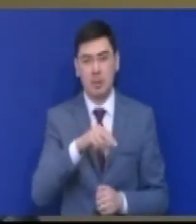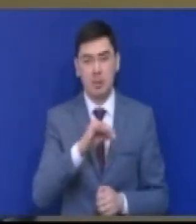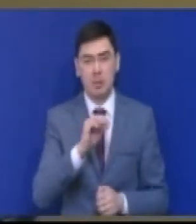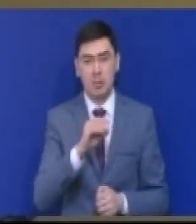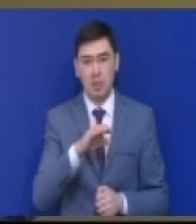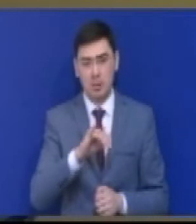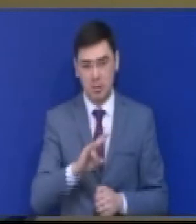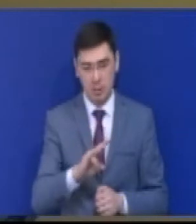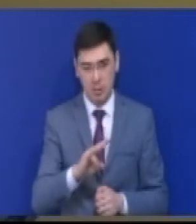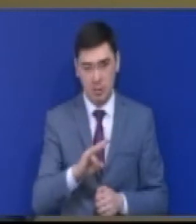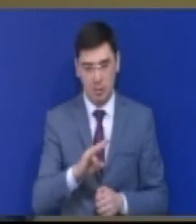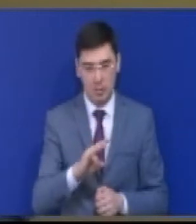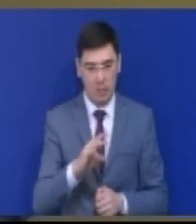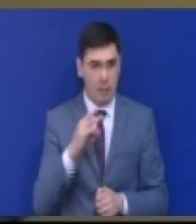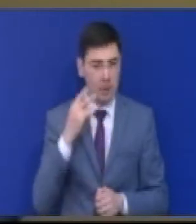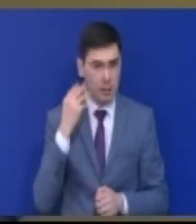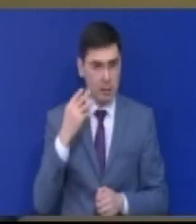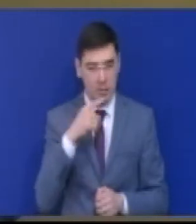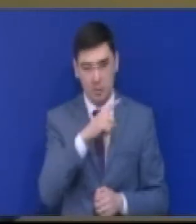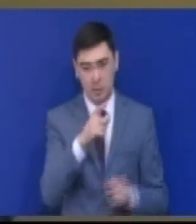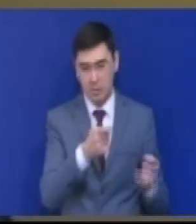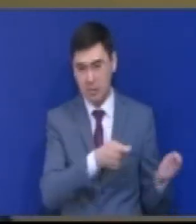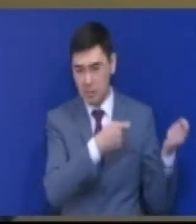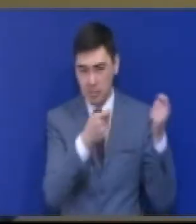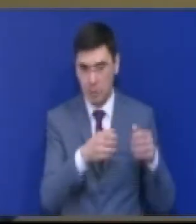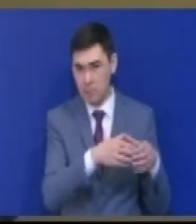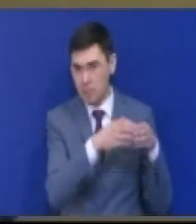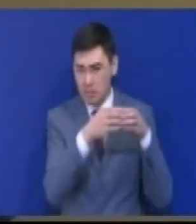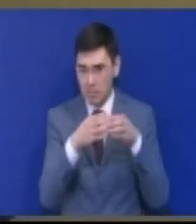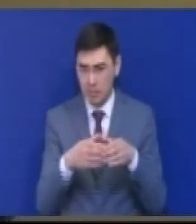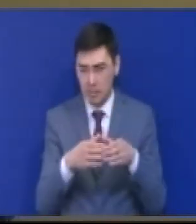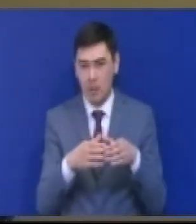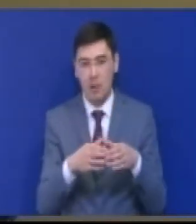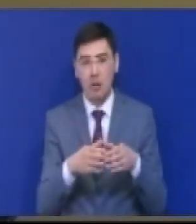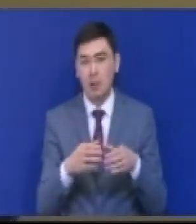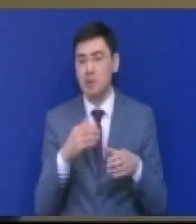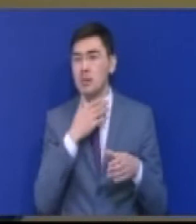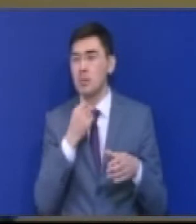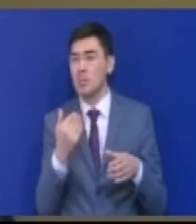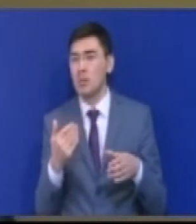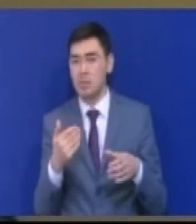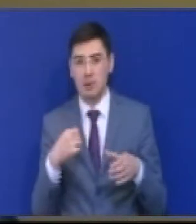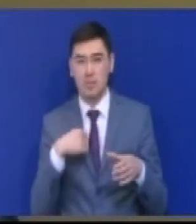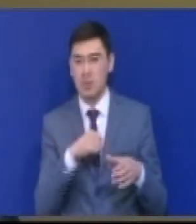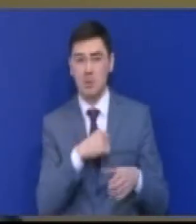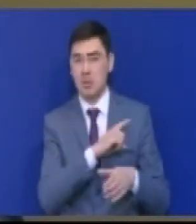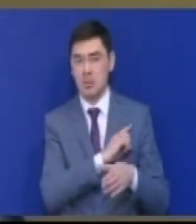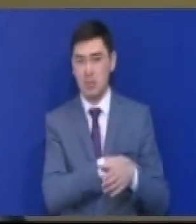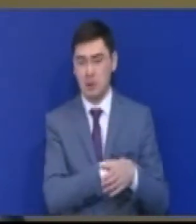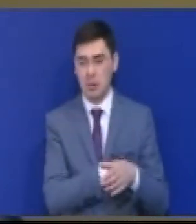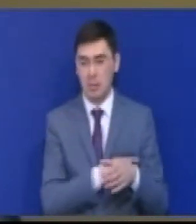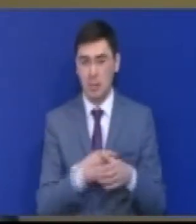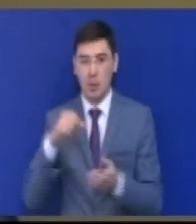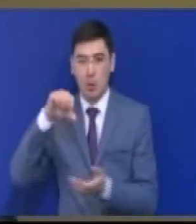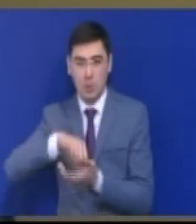Они участвуют, опыт набирают, потому что с Восточно-Казахстанской области, город Семей, сами сильнейшие бойцы, которые